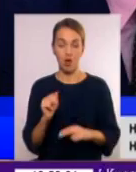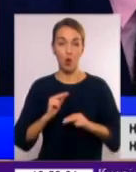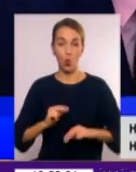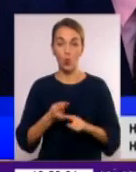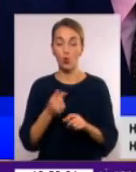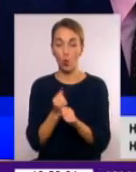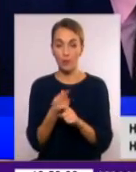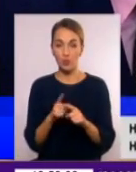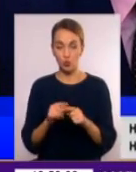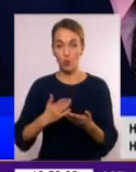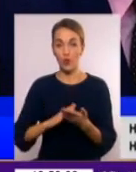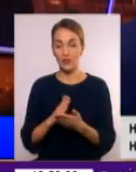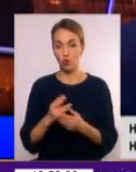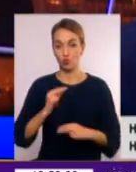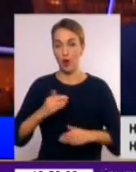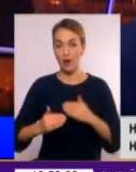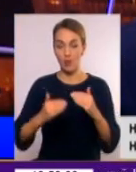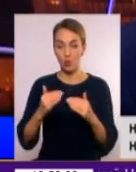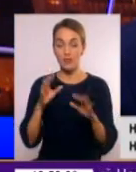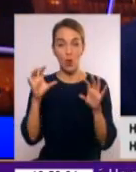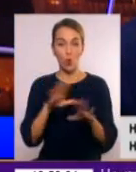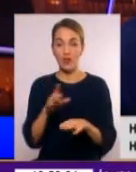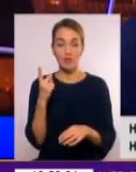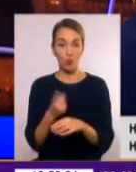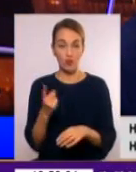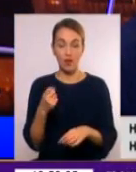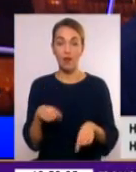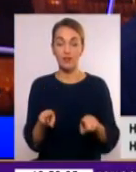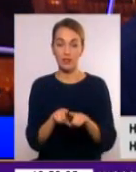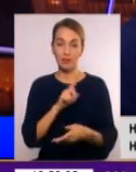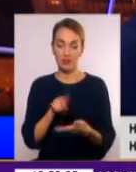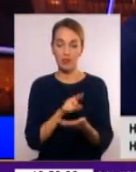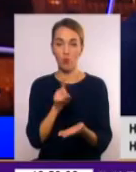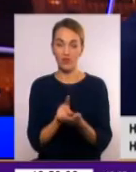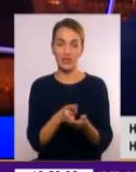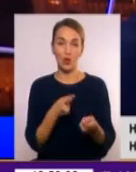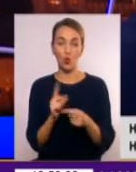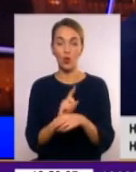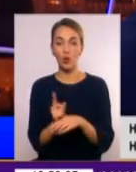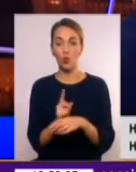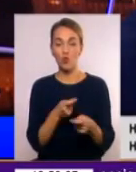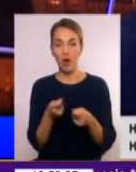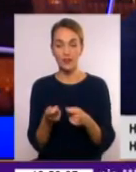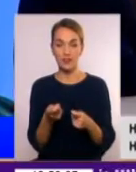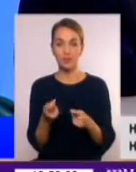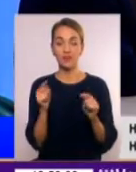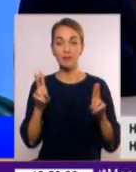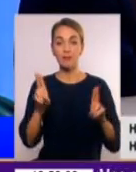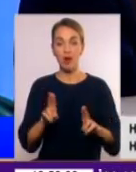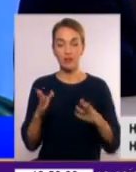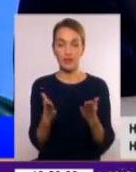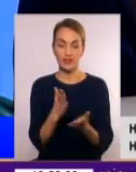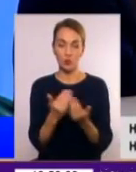цю політичну кар'єру, її закон це не забороняє, але, ну, такі питання, вони повинні все ж таки регулюватися, ну, тими правилами, які